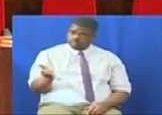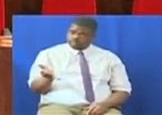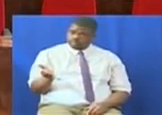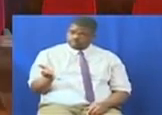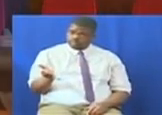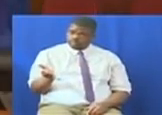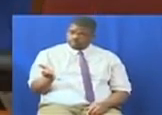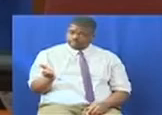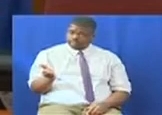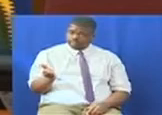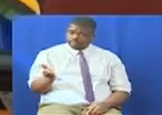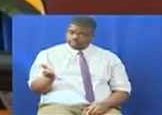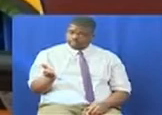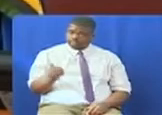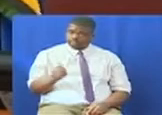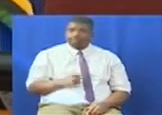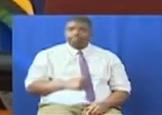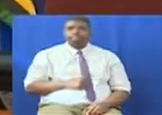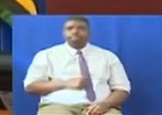nafikiri sote